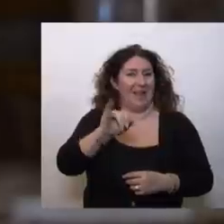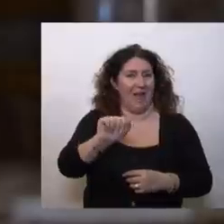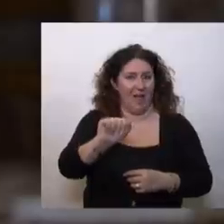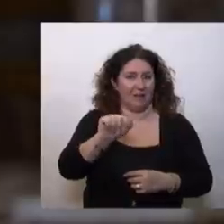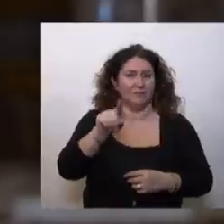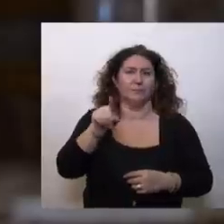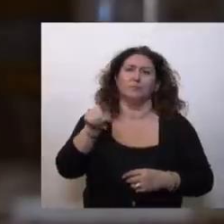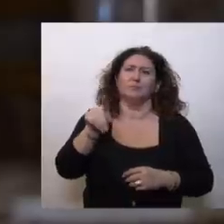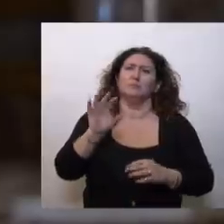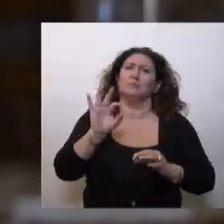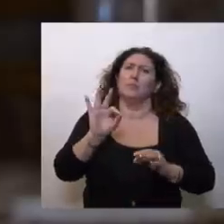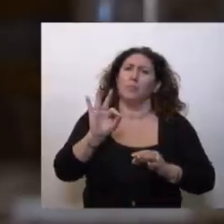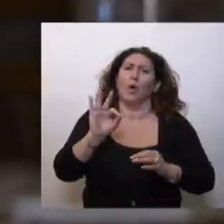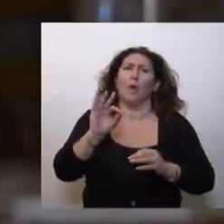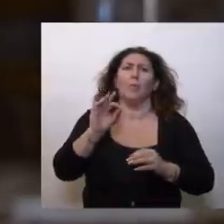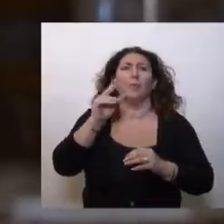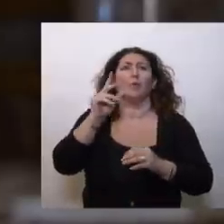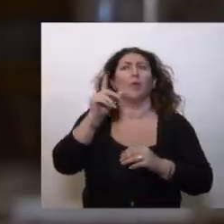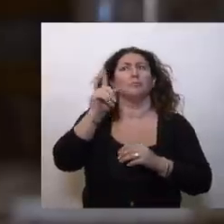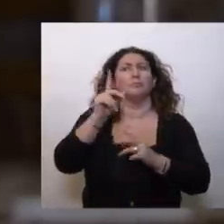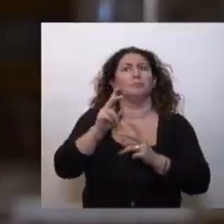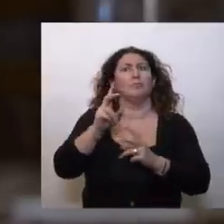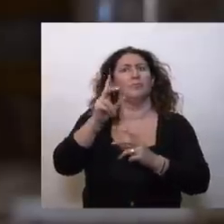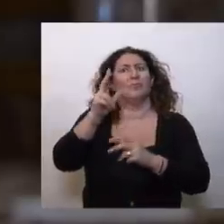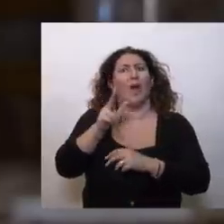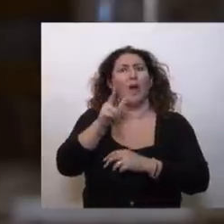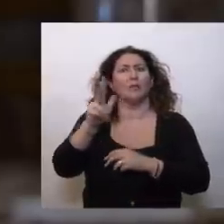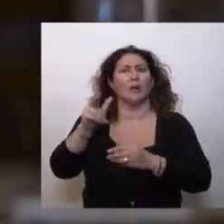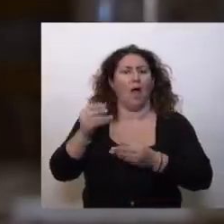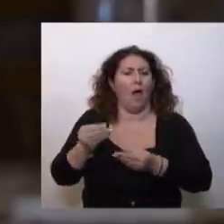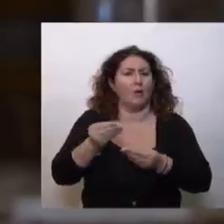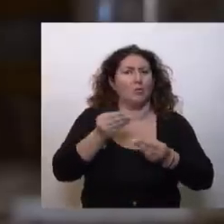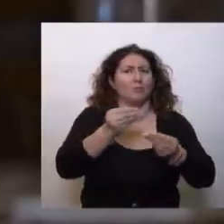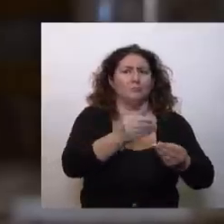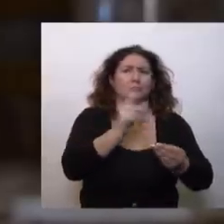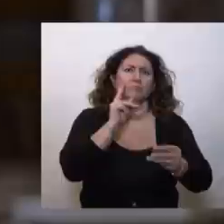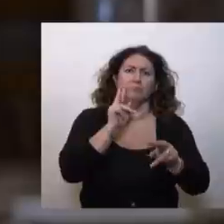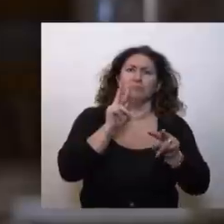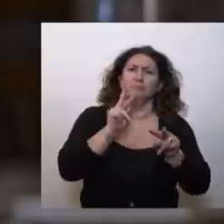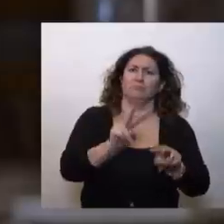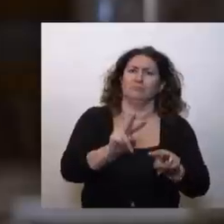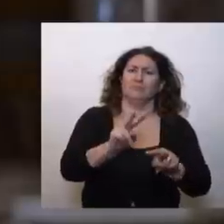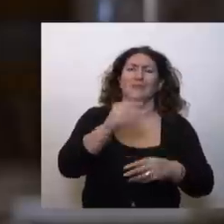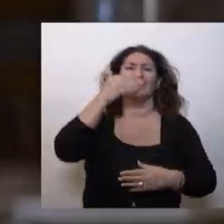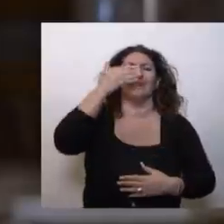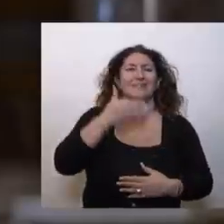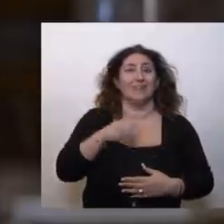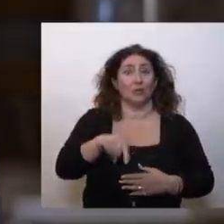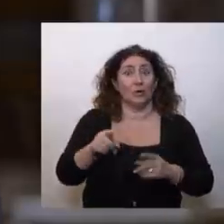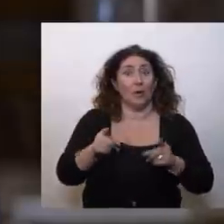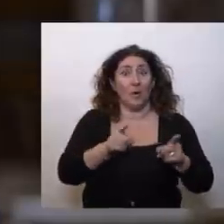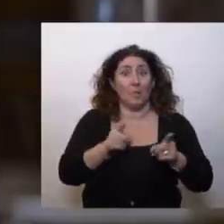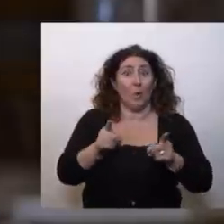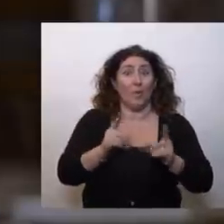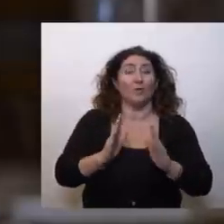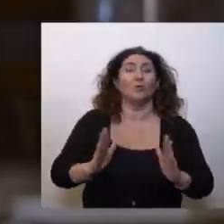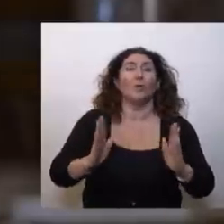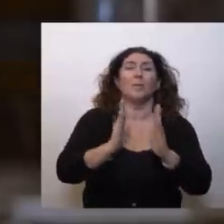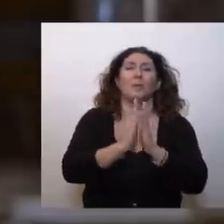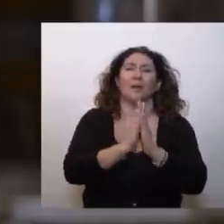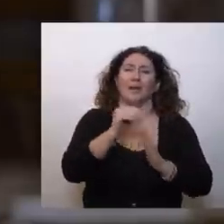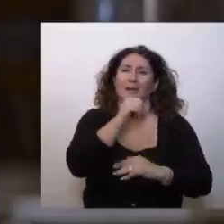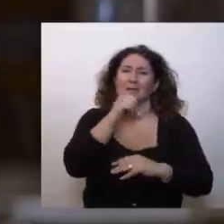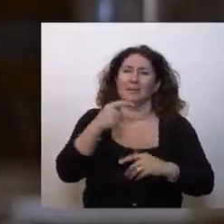pontificio della Sindone, ha voluto questo momento di preghiera proprio perché il tempo della pandemia